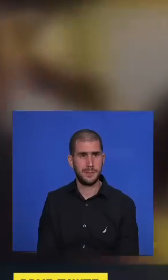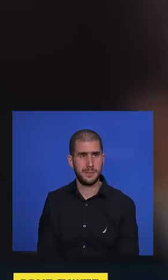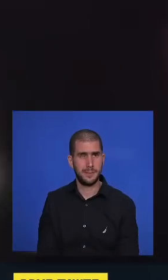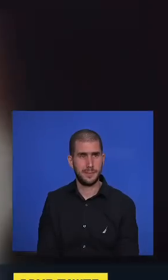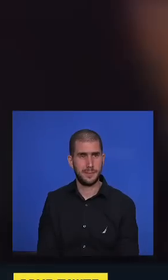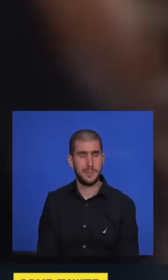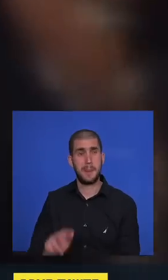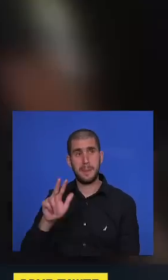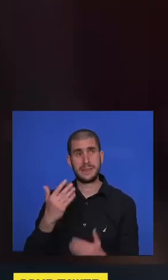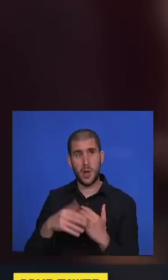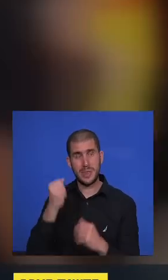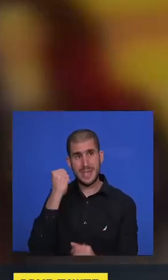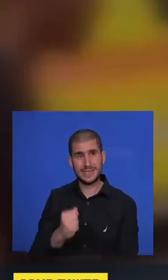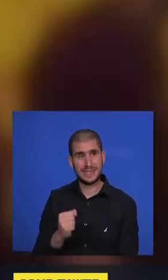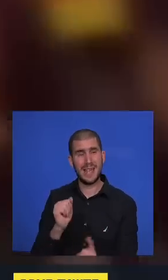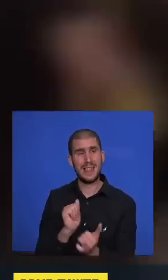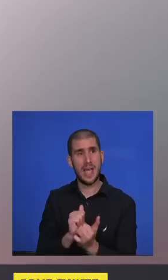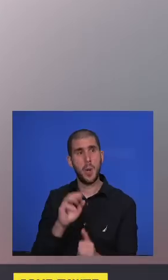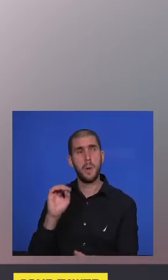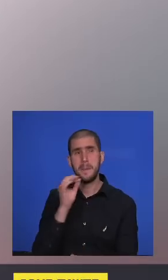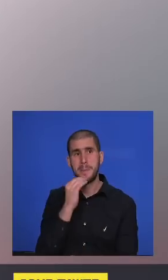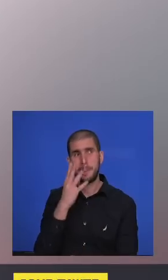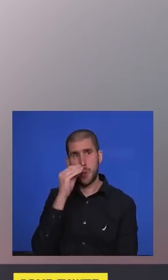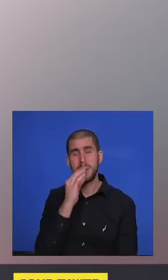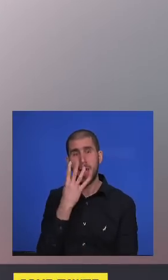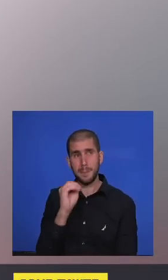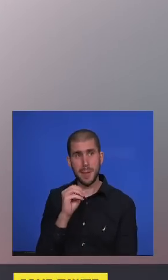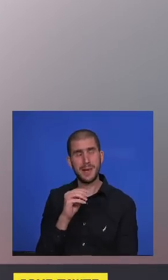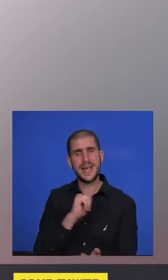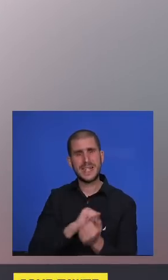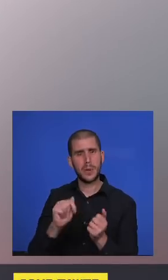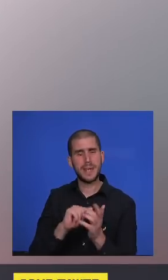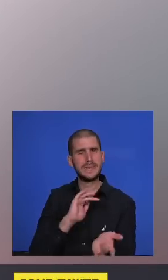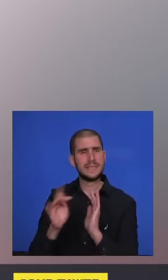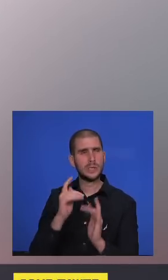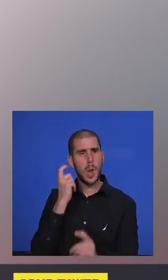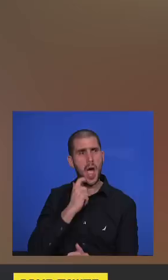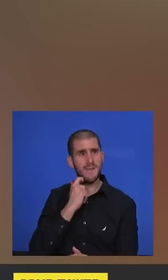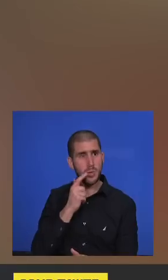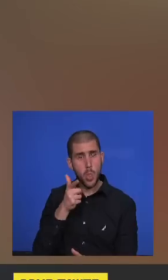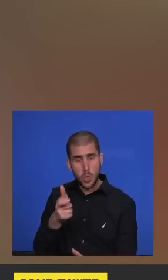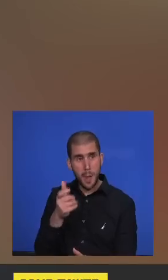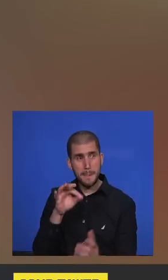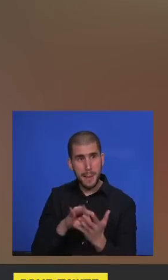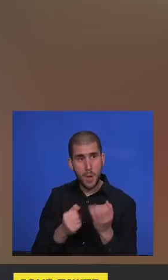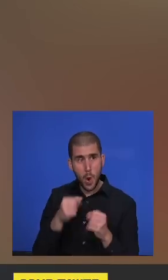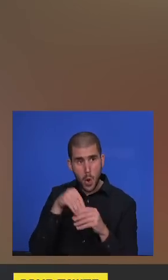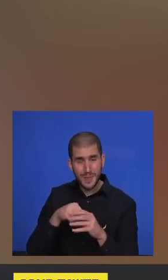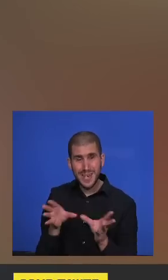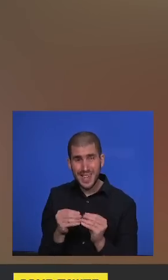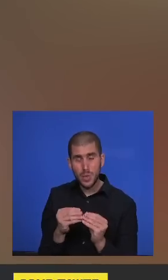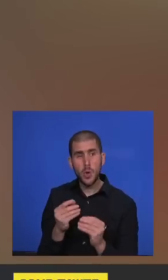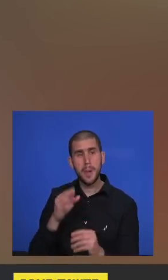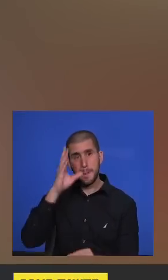במרץ האחרון נרצח בטירה מוהן אדיראקי בן 40, חיסול על רקע סכסוך עברייניים, הוא נורא כשהיה ברכב שלו ואיתו נסעו בנו